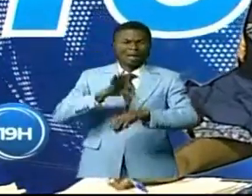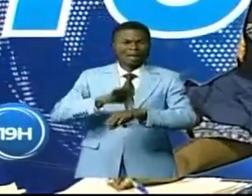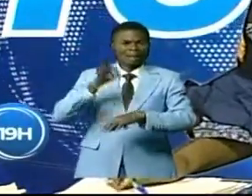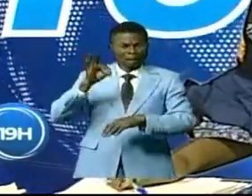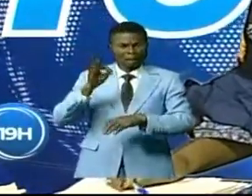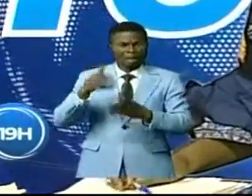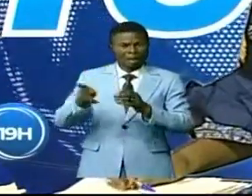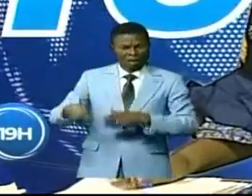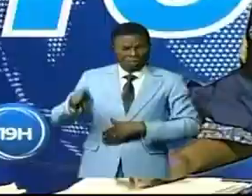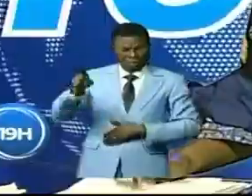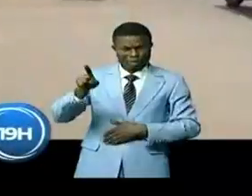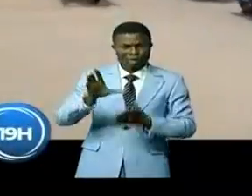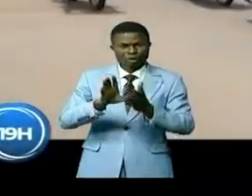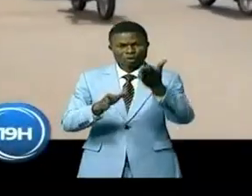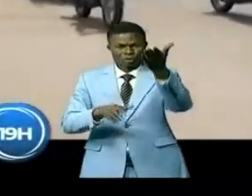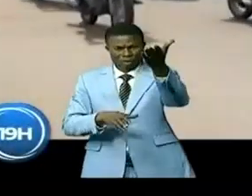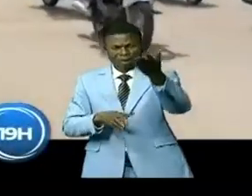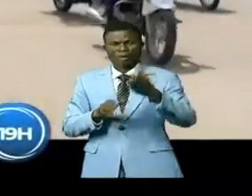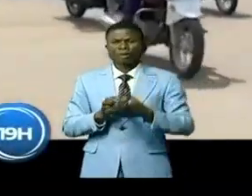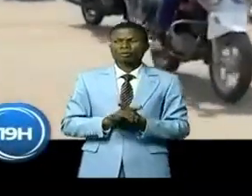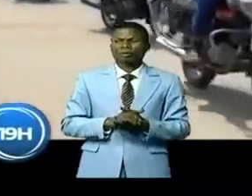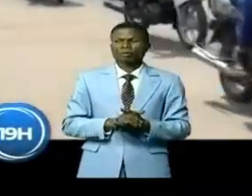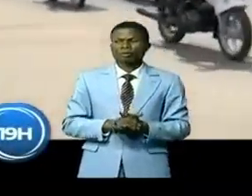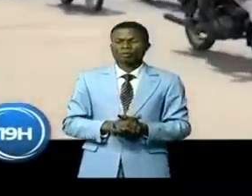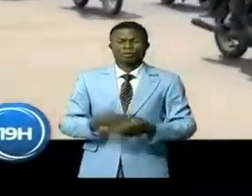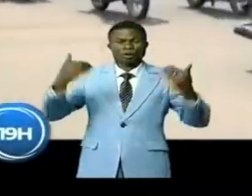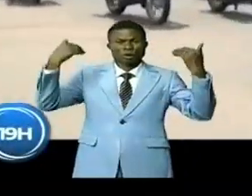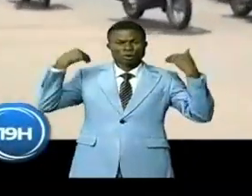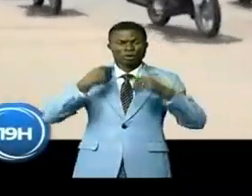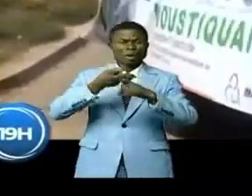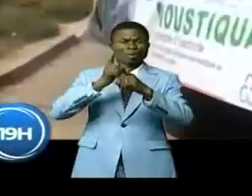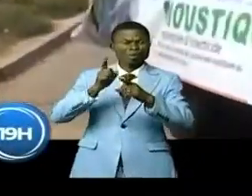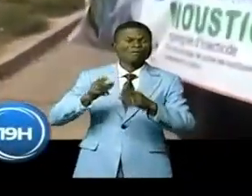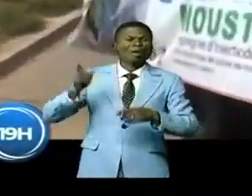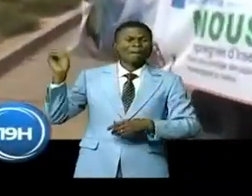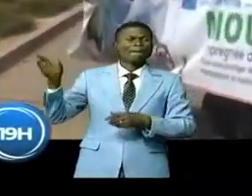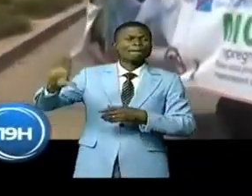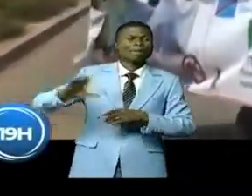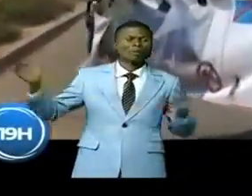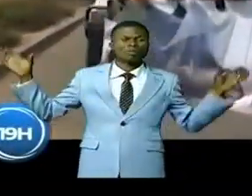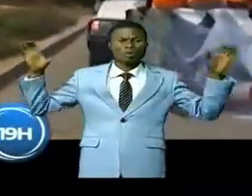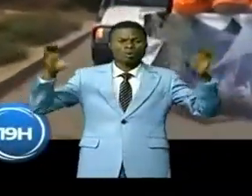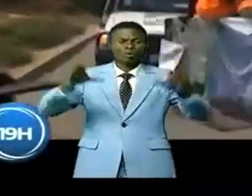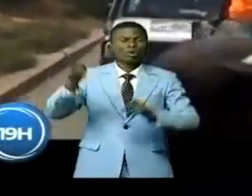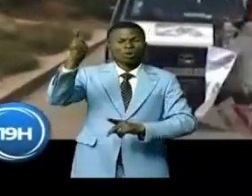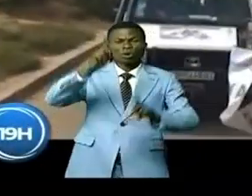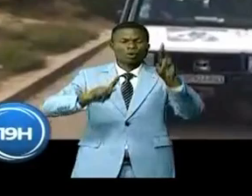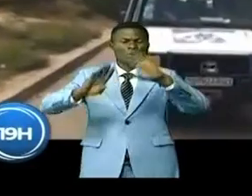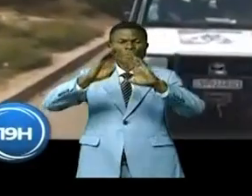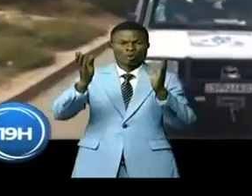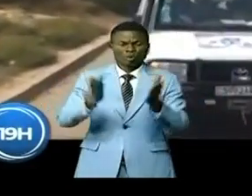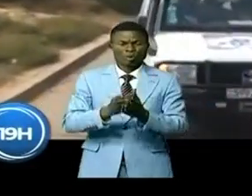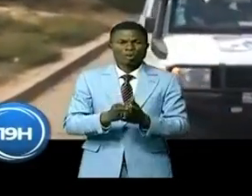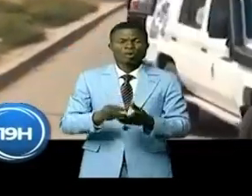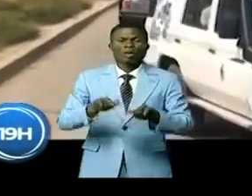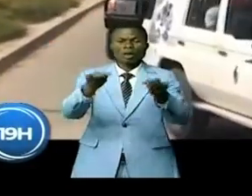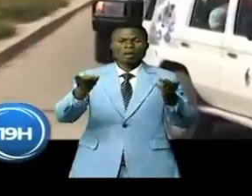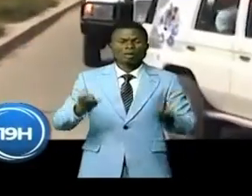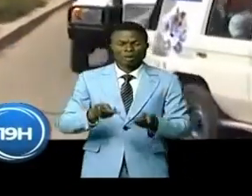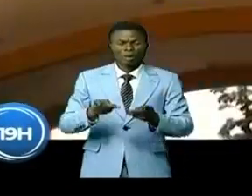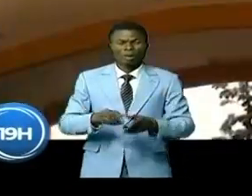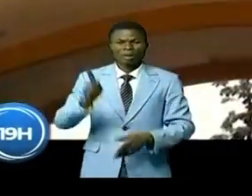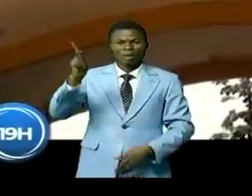sa province. Plusieurs personnalités venues de tous bords, ainsi que la population réunie à la tribune centrale de